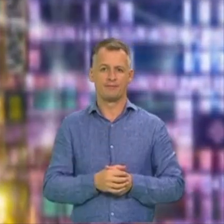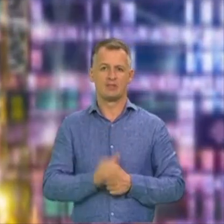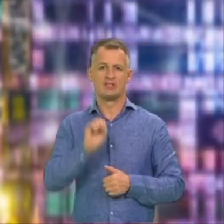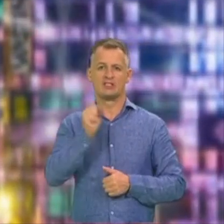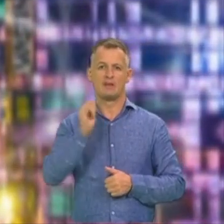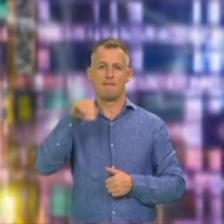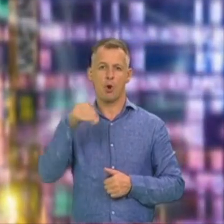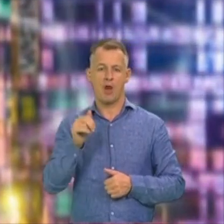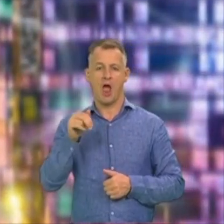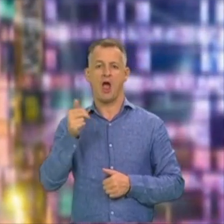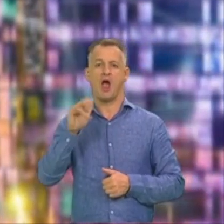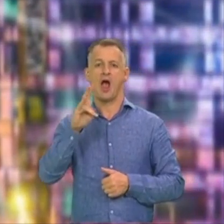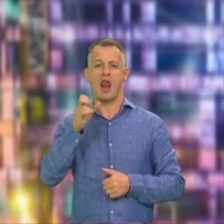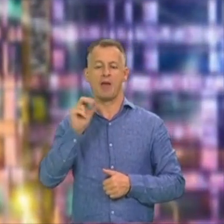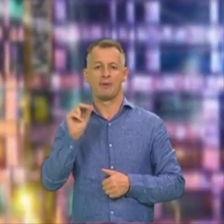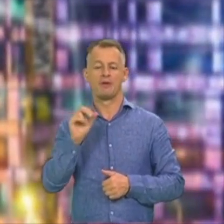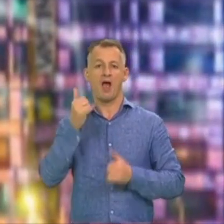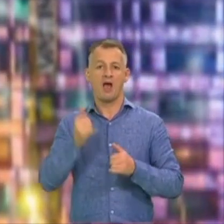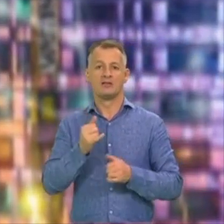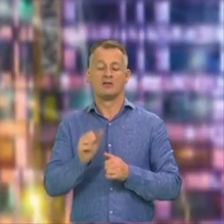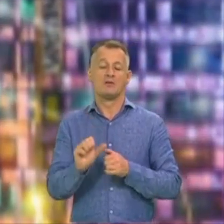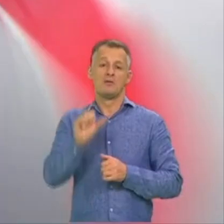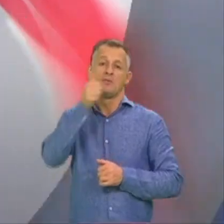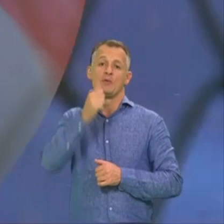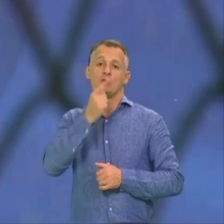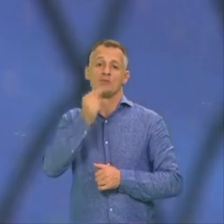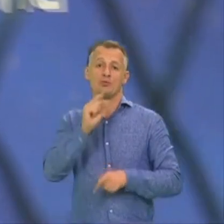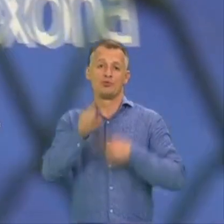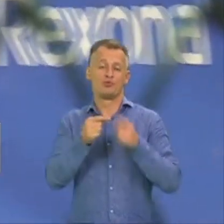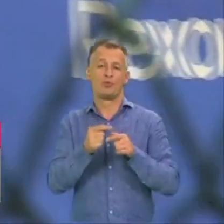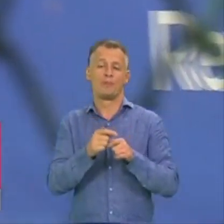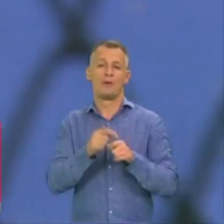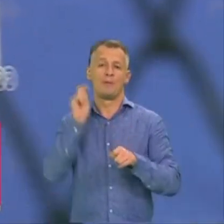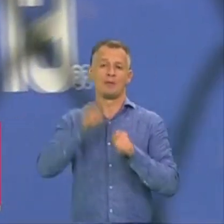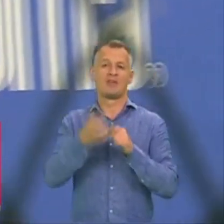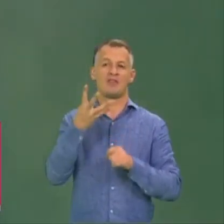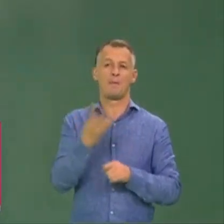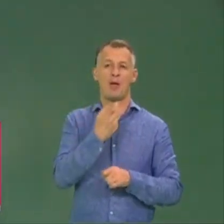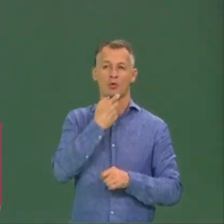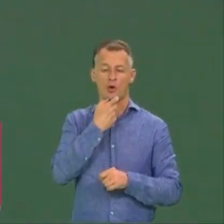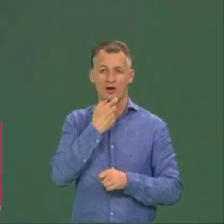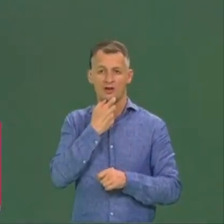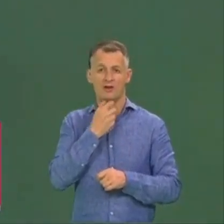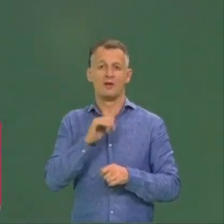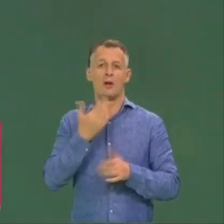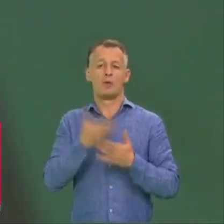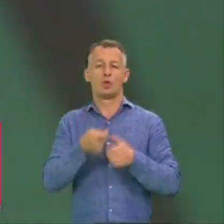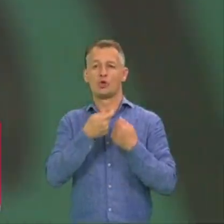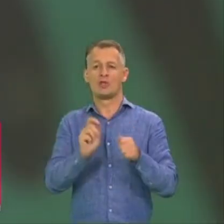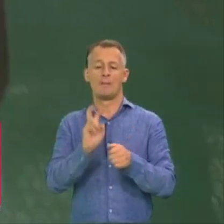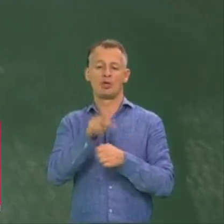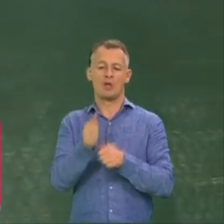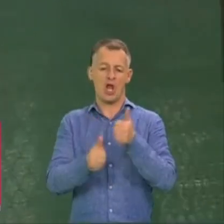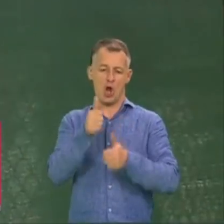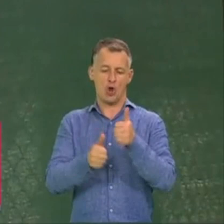Simona Halep a avut astăzi prima reacție după suspendarea de 4 ani din toate competițiile internaționale și tatăl ei a reacționat vehement,